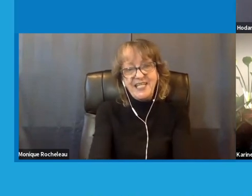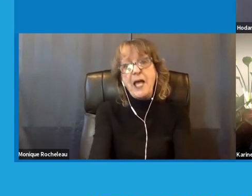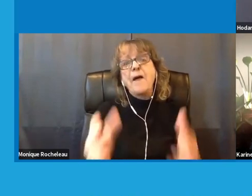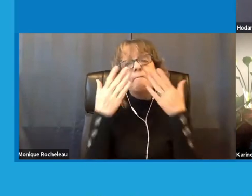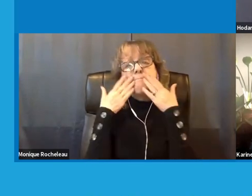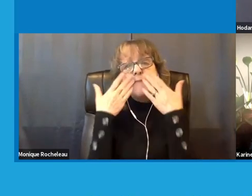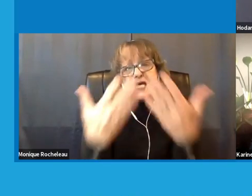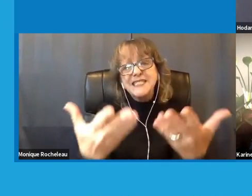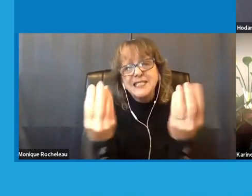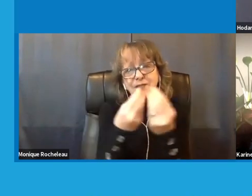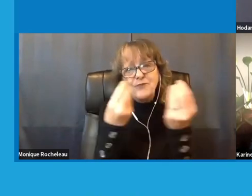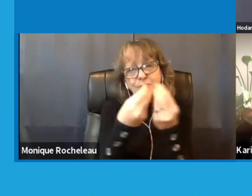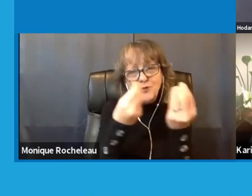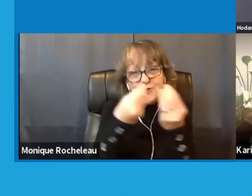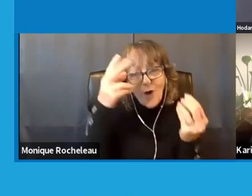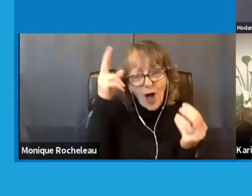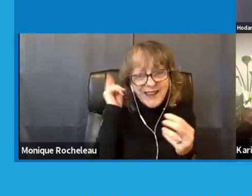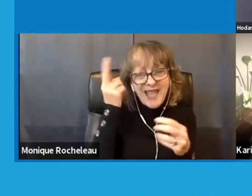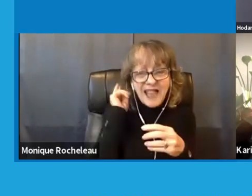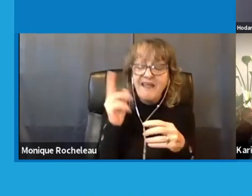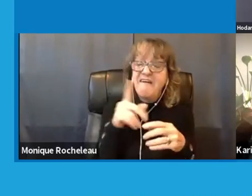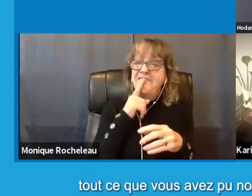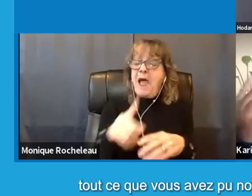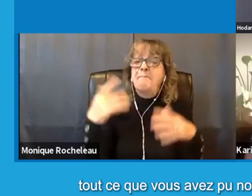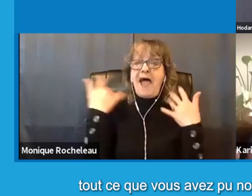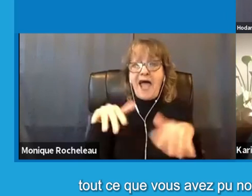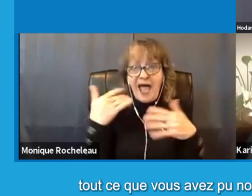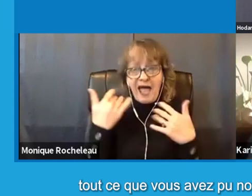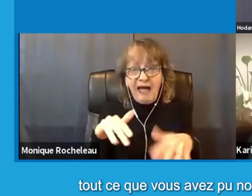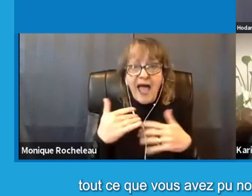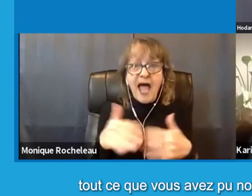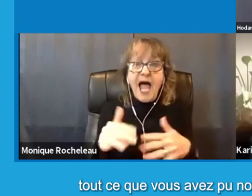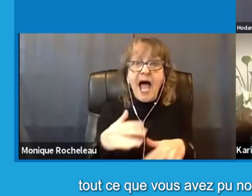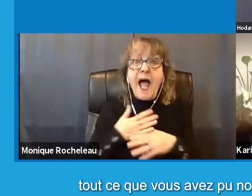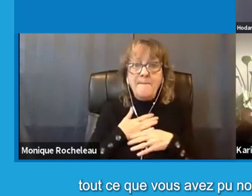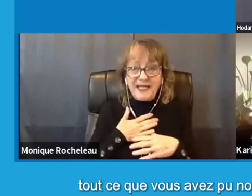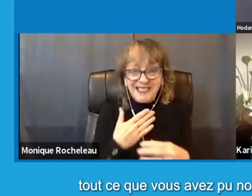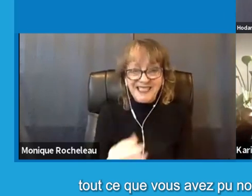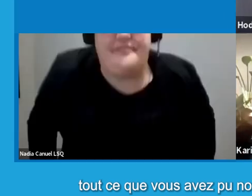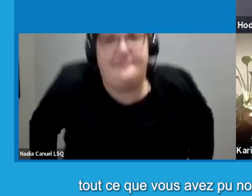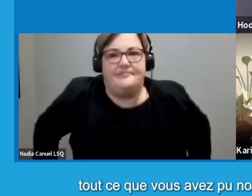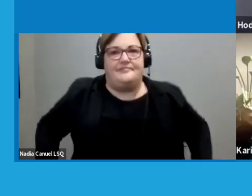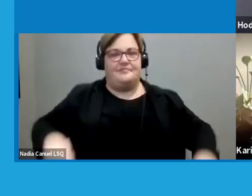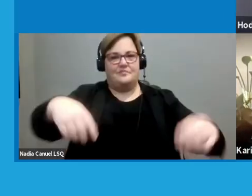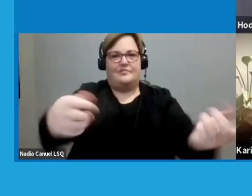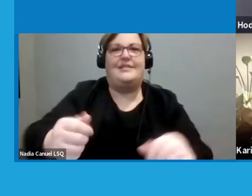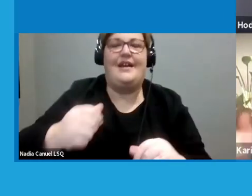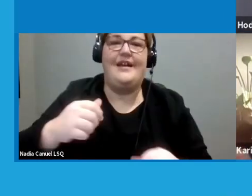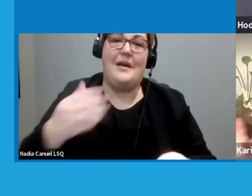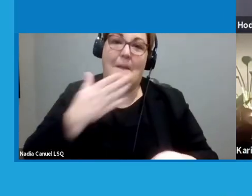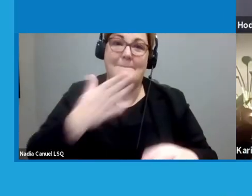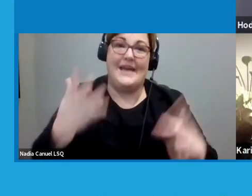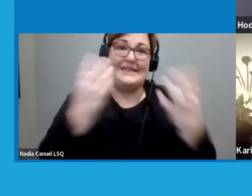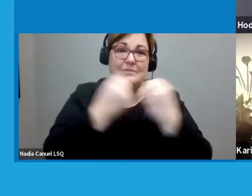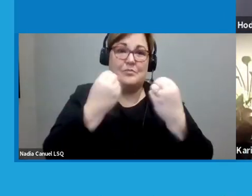Merci beaucoup, Odane. C'est vraiment apprécié tout ce que vous avez pu nous apporter aujourd'hui, et Isabelle aussi. Il y a